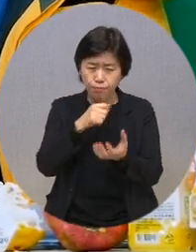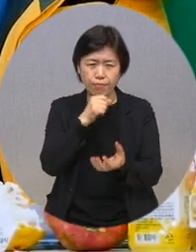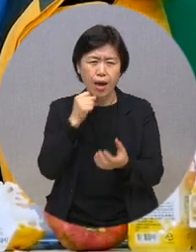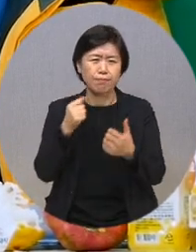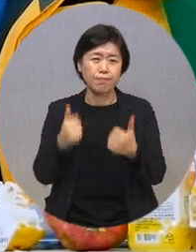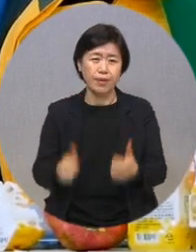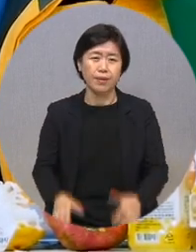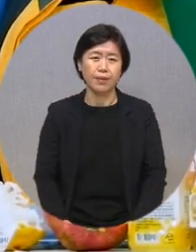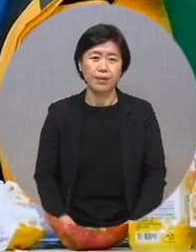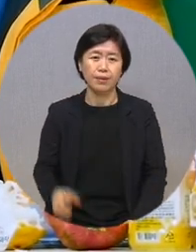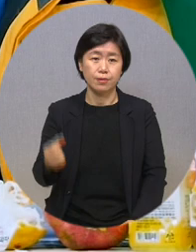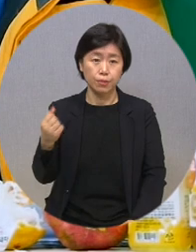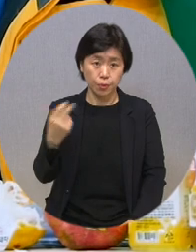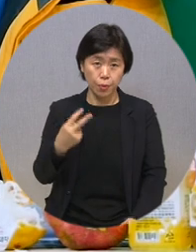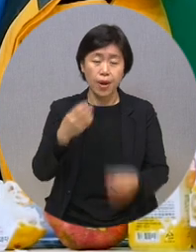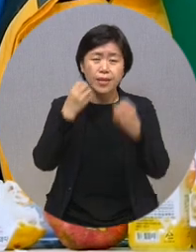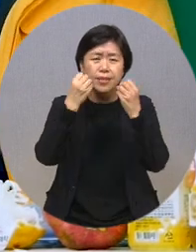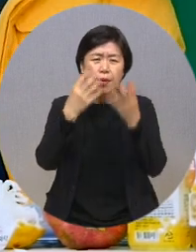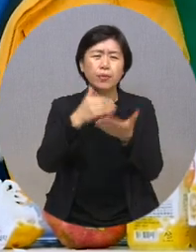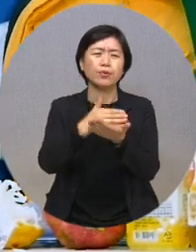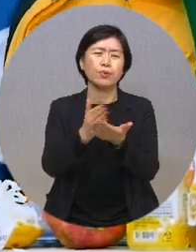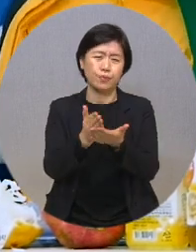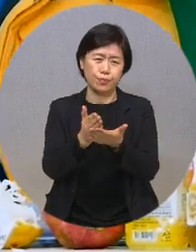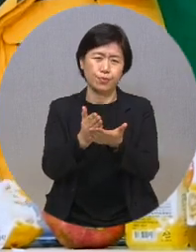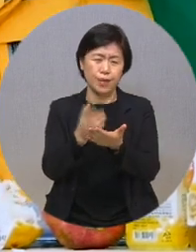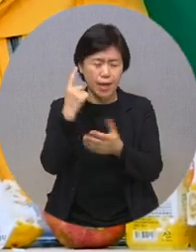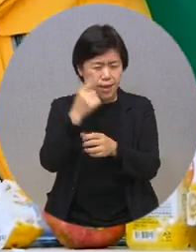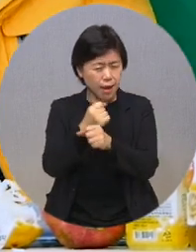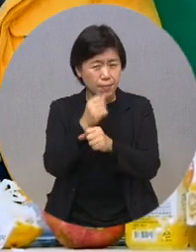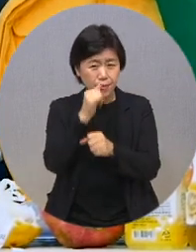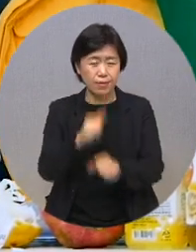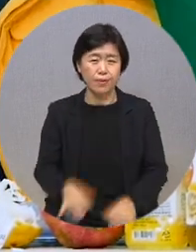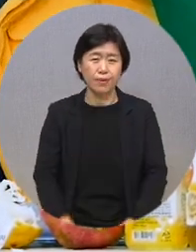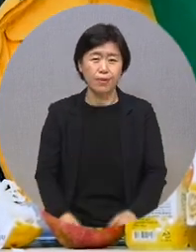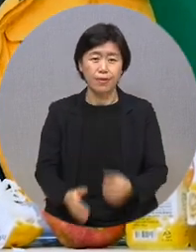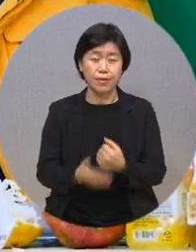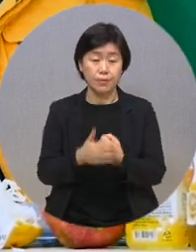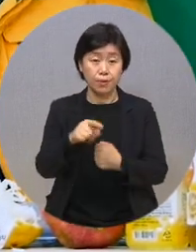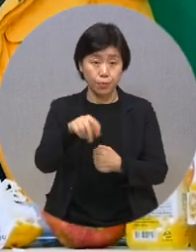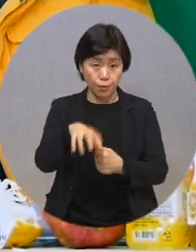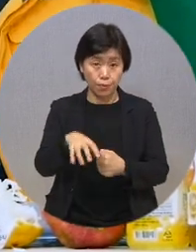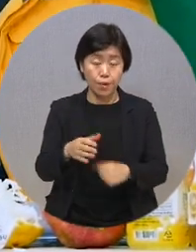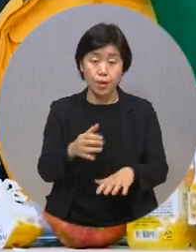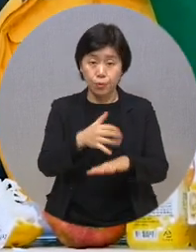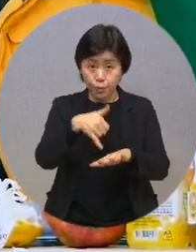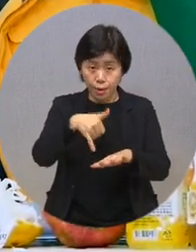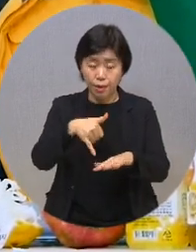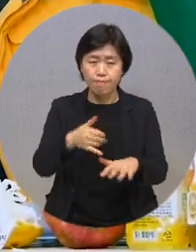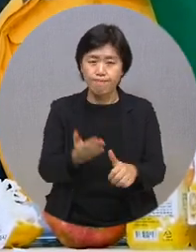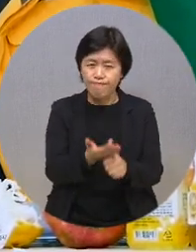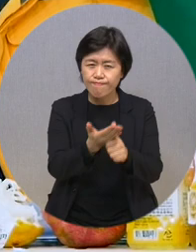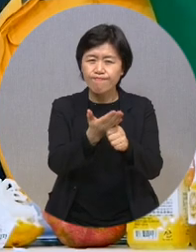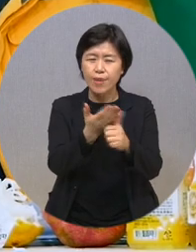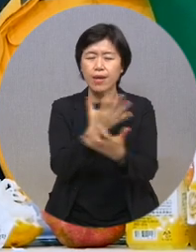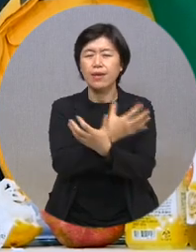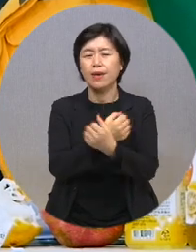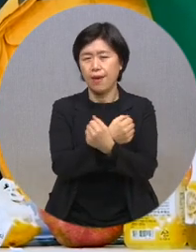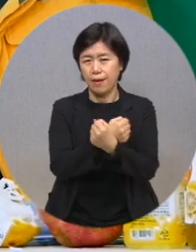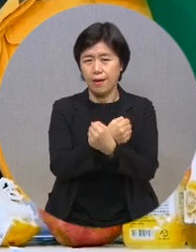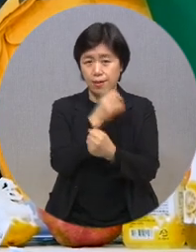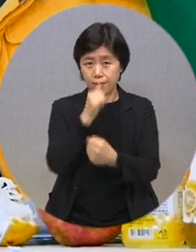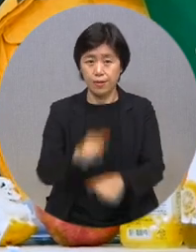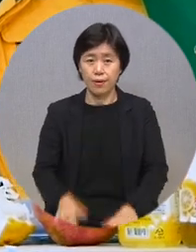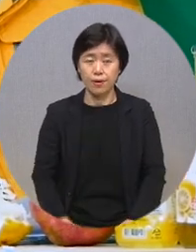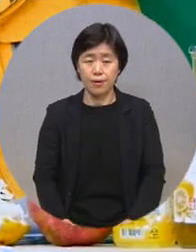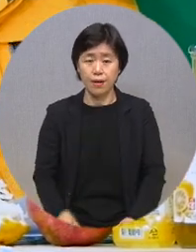전라남도에서 새품종, 새청물한 품종을 만들었어요. 아, 그랬구나. 그러니까. 네, 그래서 이쪽에 재배하는 농가들하고 전량 계약 재배해가지고